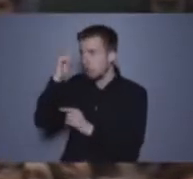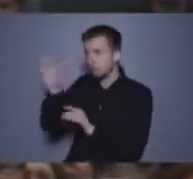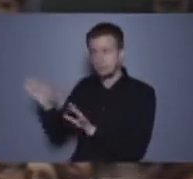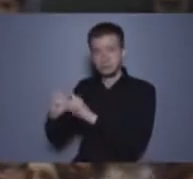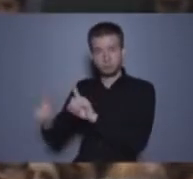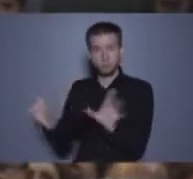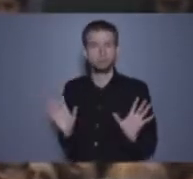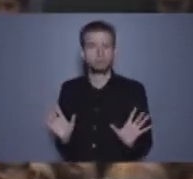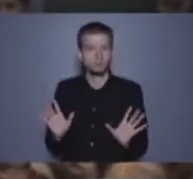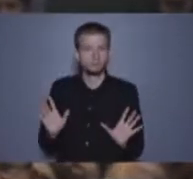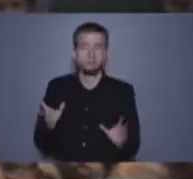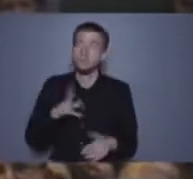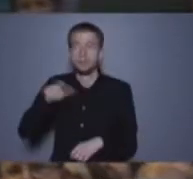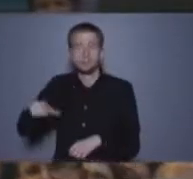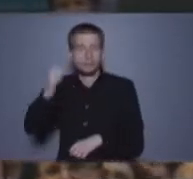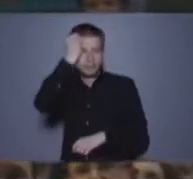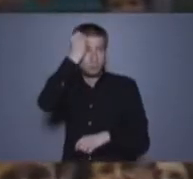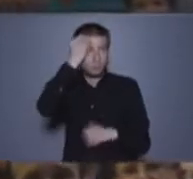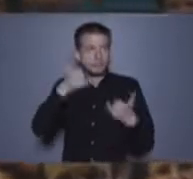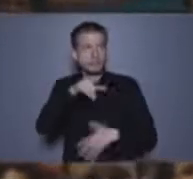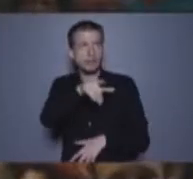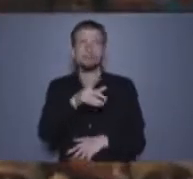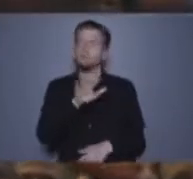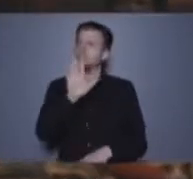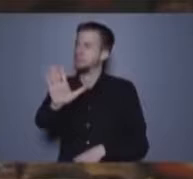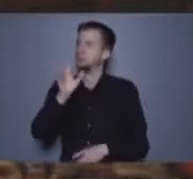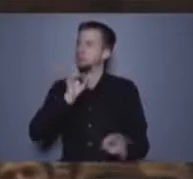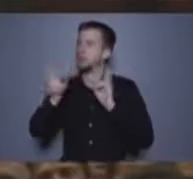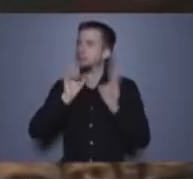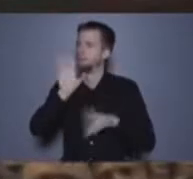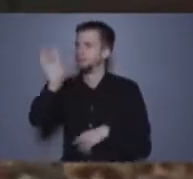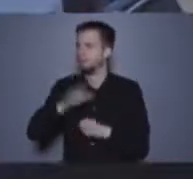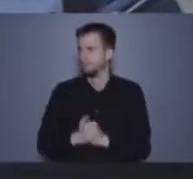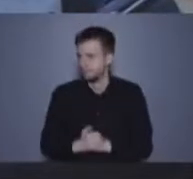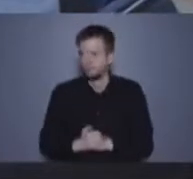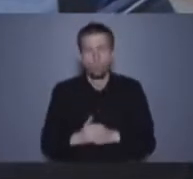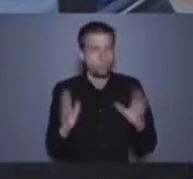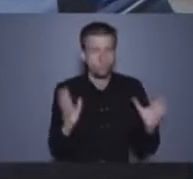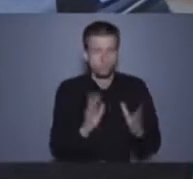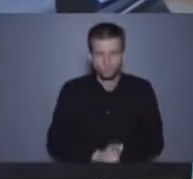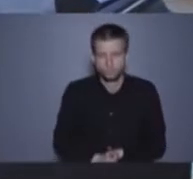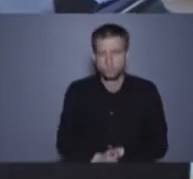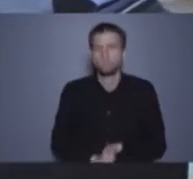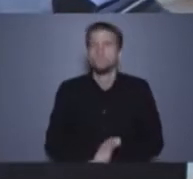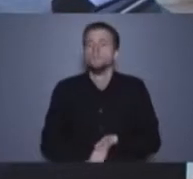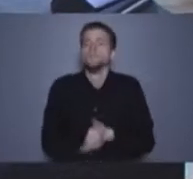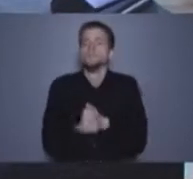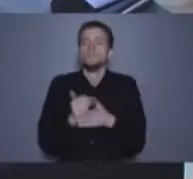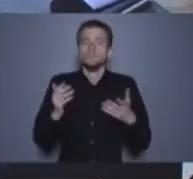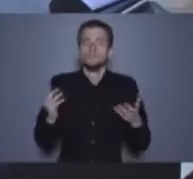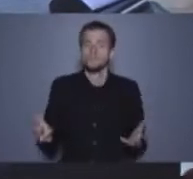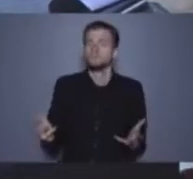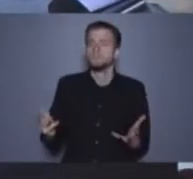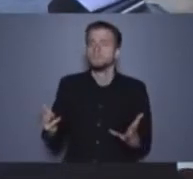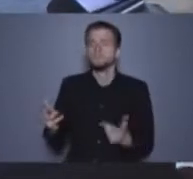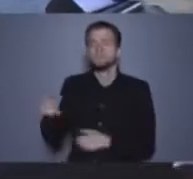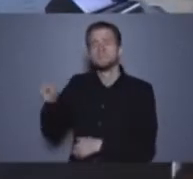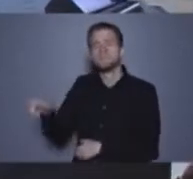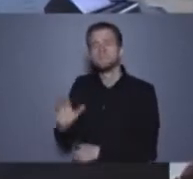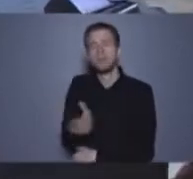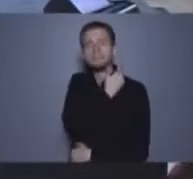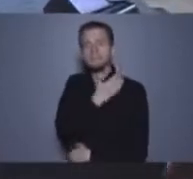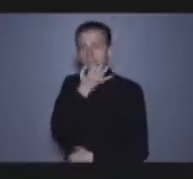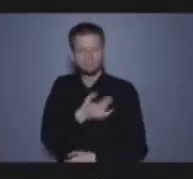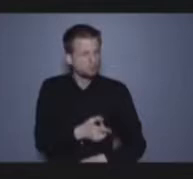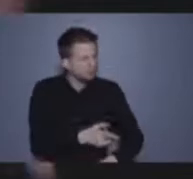dit, il y a des têtus ici, hein, c'est pas pour rien qu'on est en Bretagne. Hein. Bon, il dit, mais attendez, mais qu'est-ce que c'est que